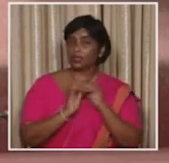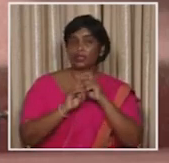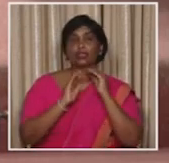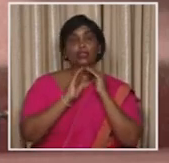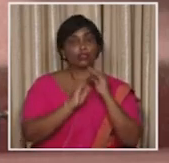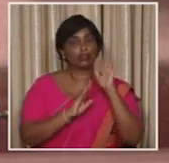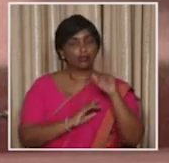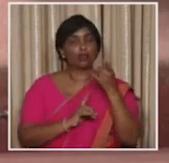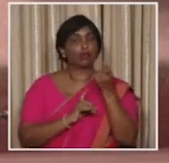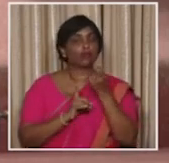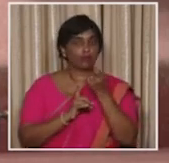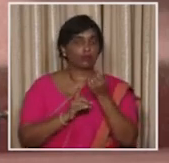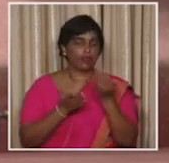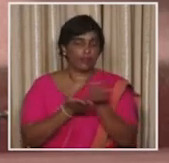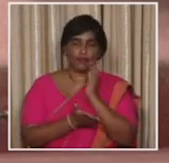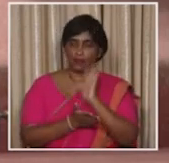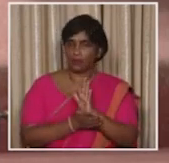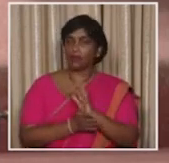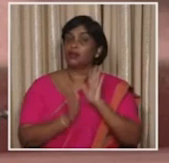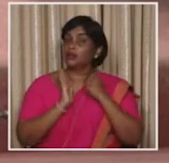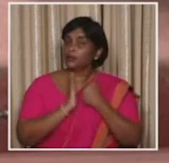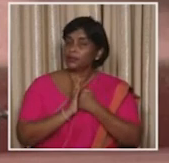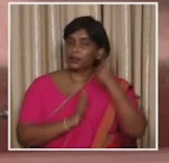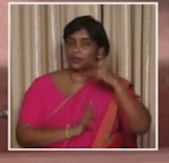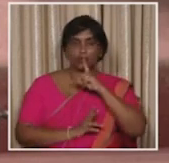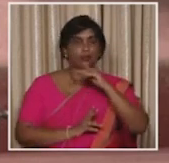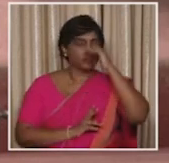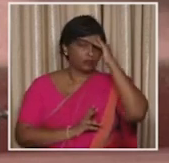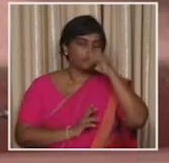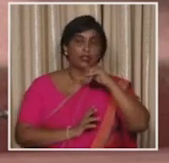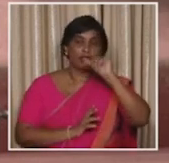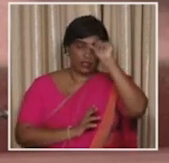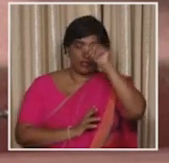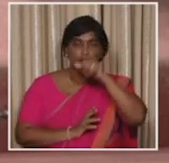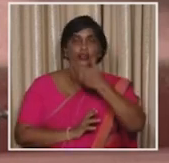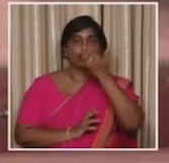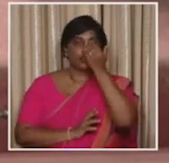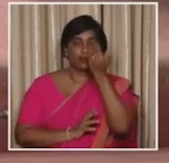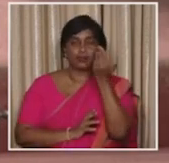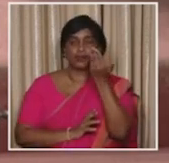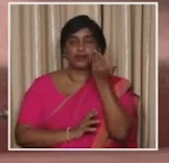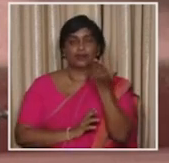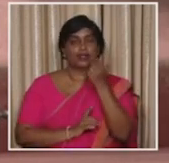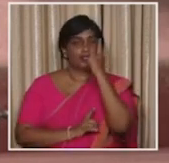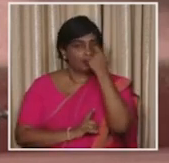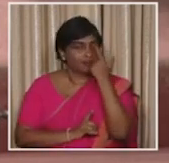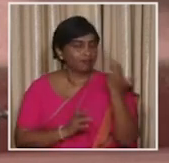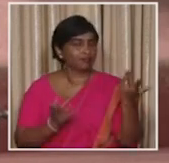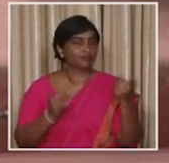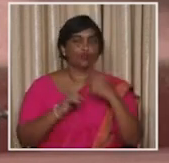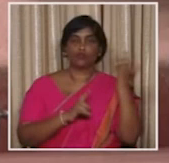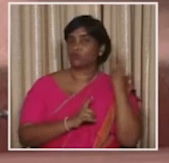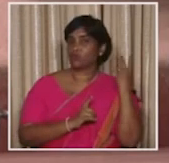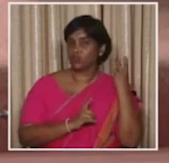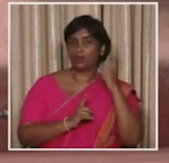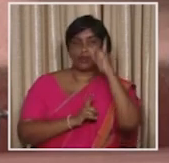இங்கே ஏனைய இந்து இஸ்லாமிய கிறிஸ்தவ கலாச்சார நிலையங்களுக்கு